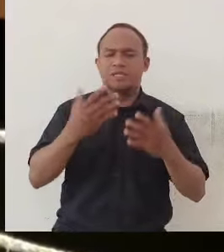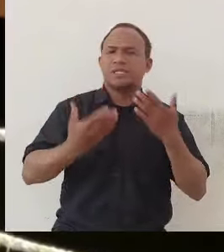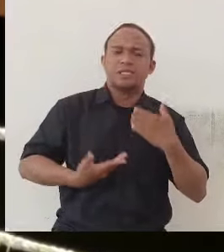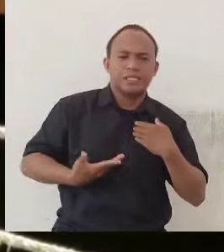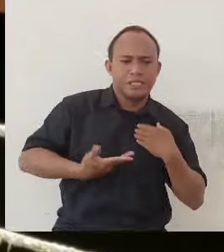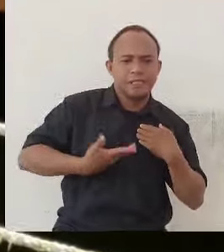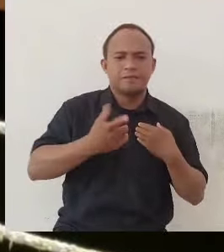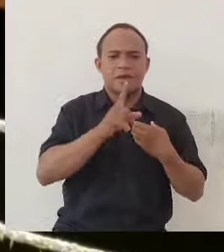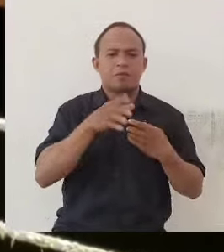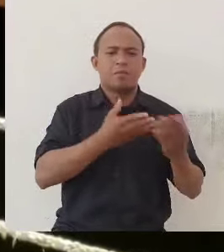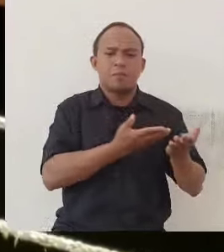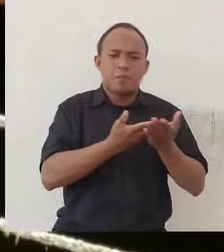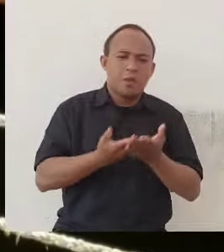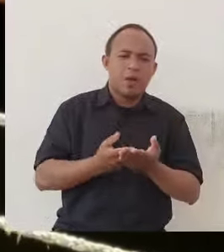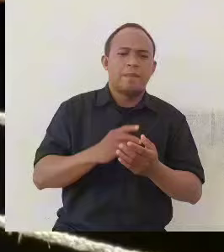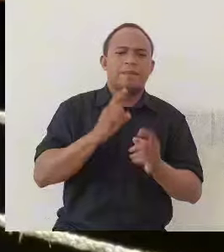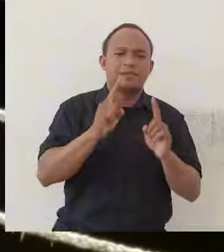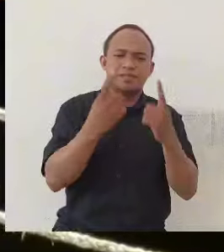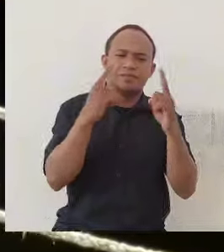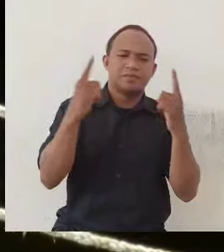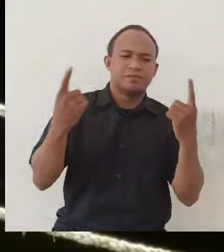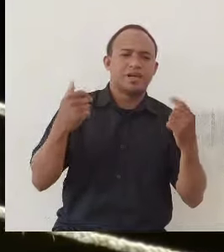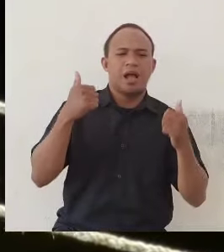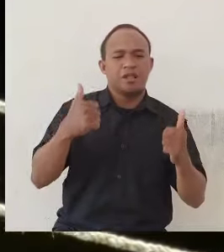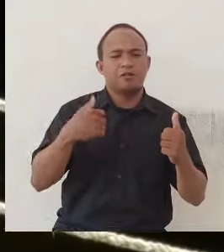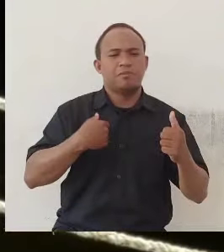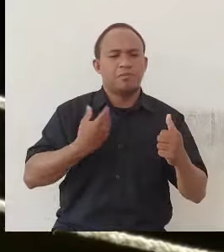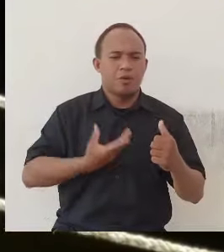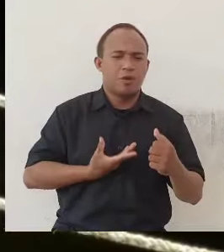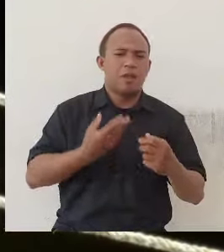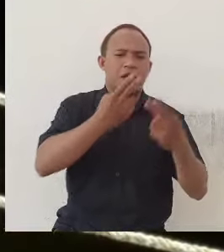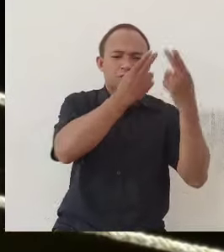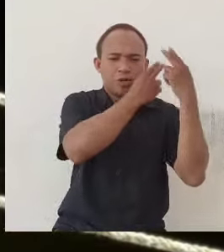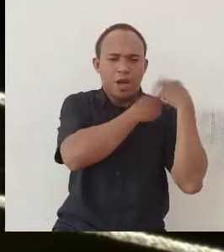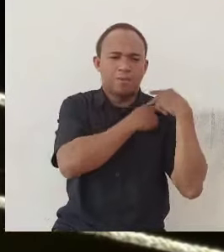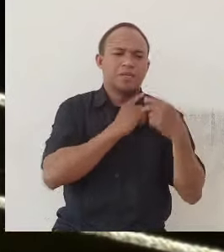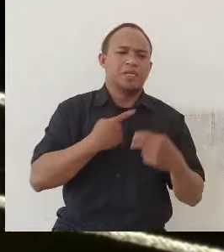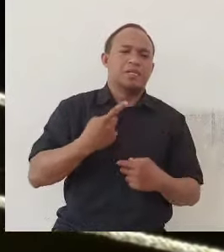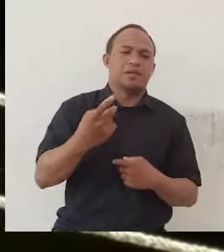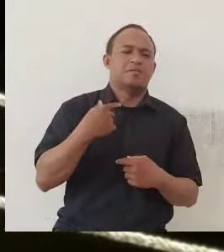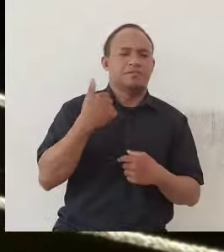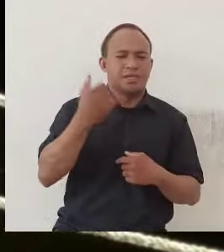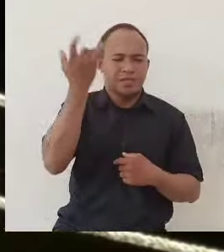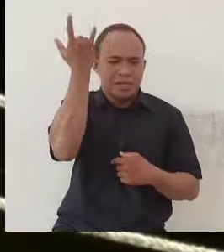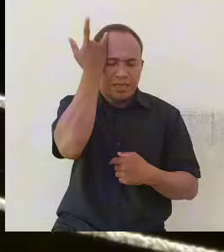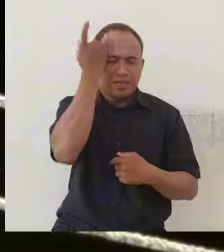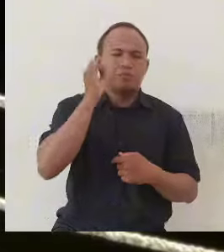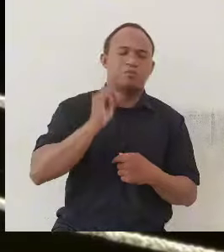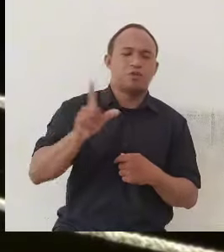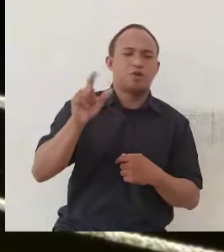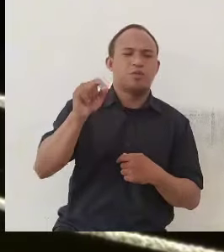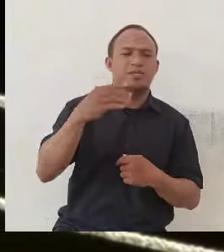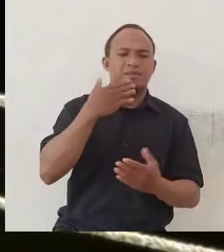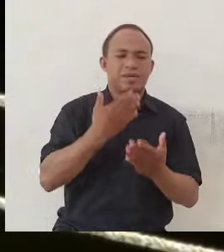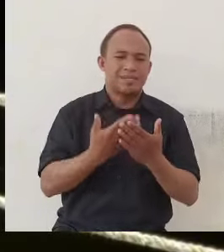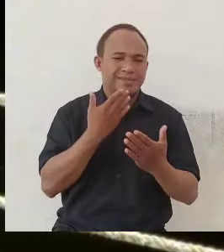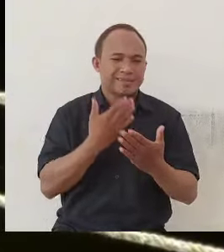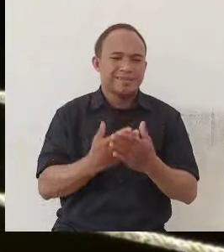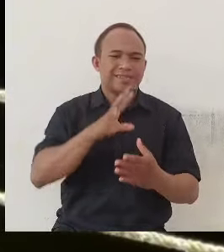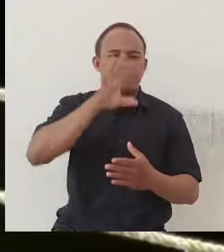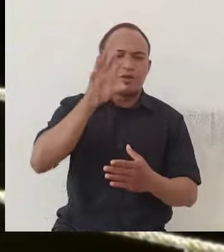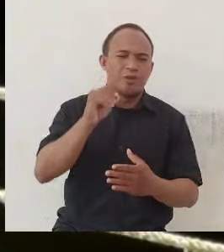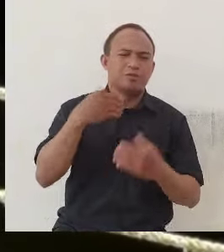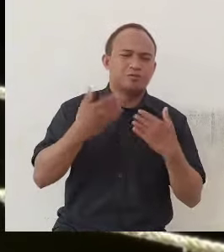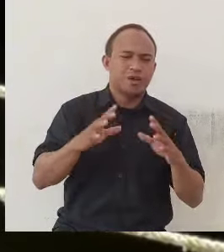atau mungkin kita bisa membawa sampah kita masing-masing. Selalu ingat bahwa sampah kita adalah tanggung jawab kita. Betul sekali. Terima kasih untuk Anda